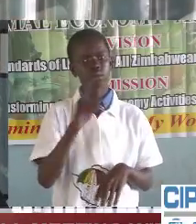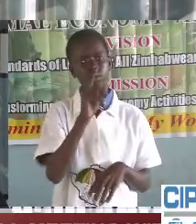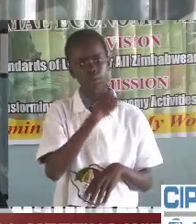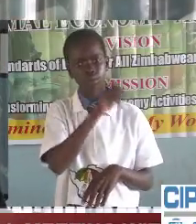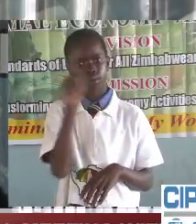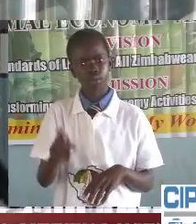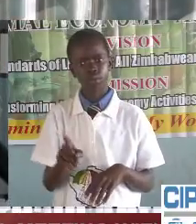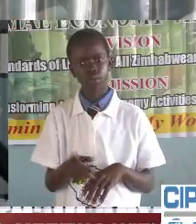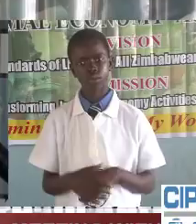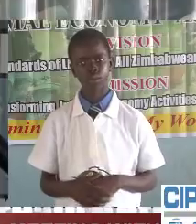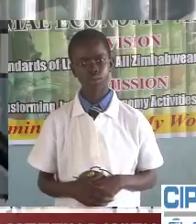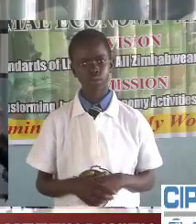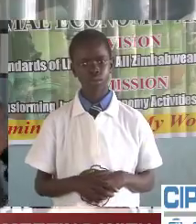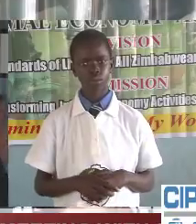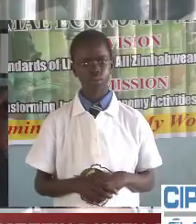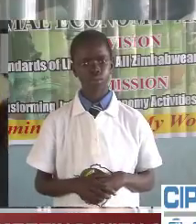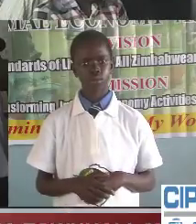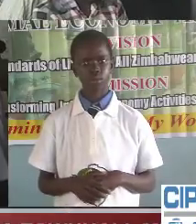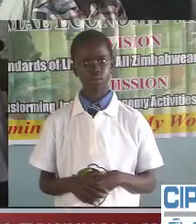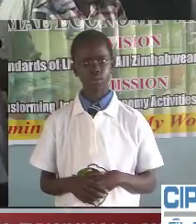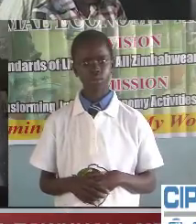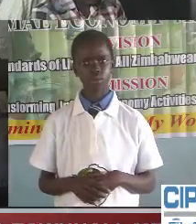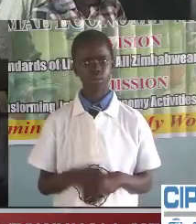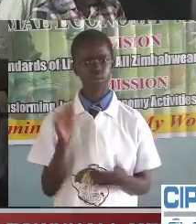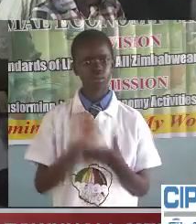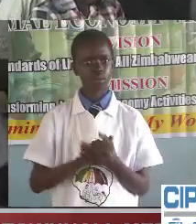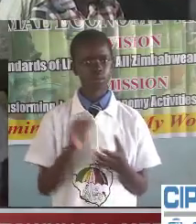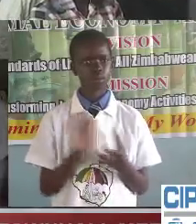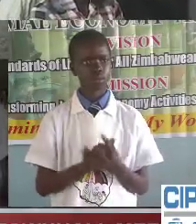kutibvunza. President, amen.